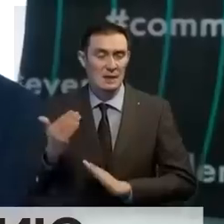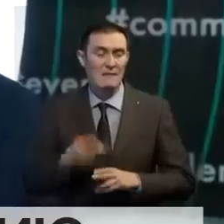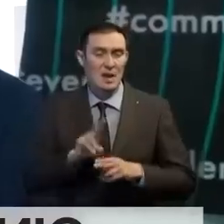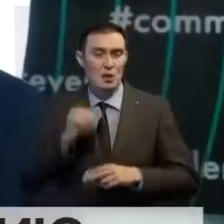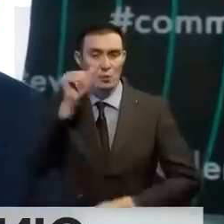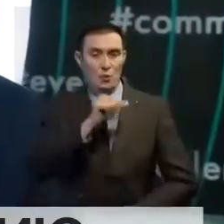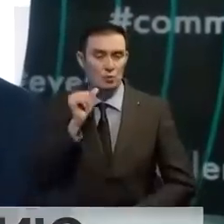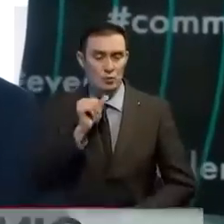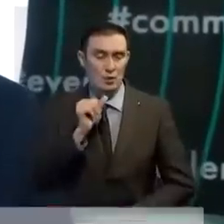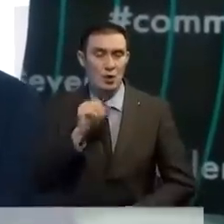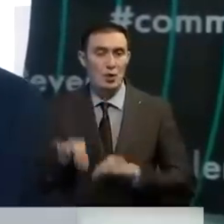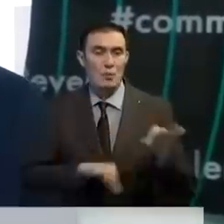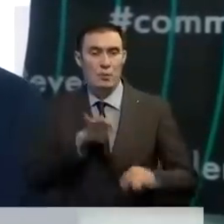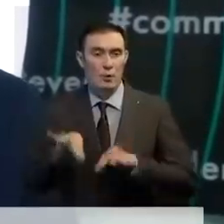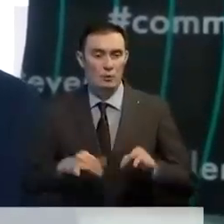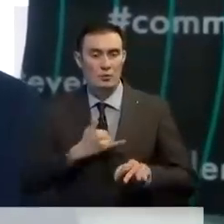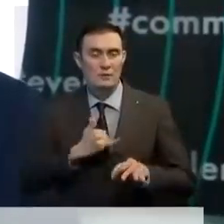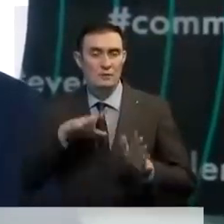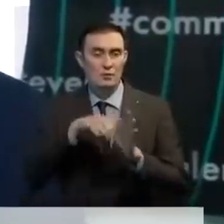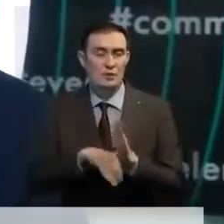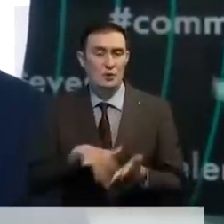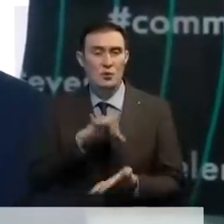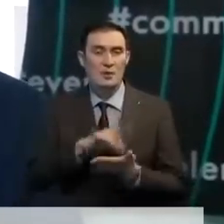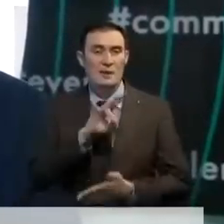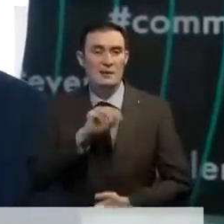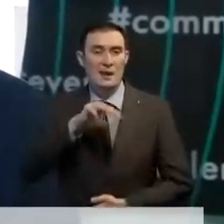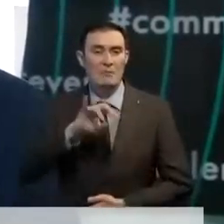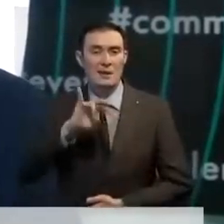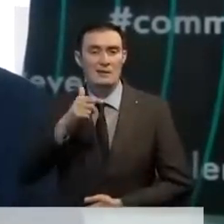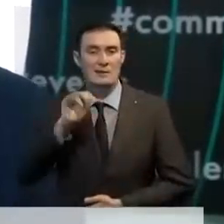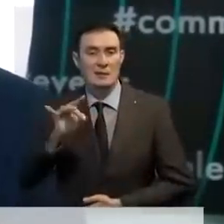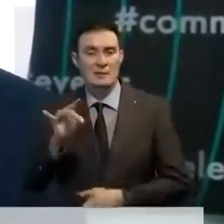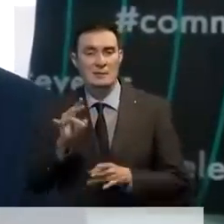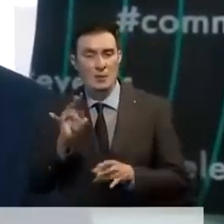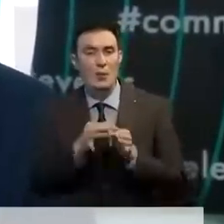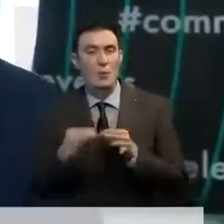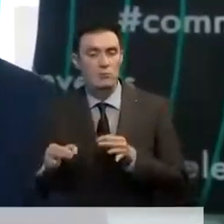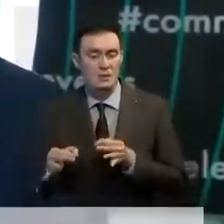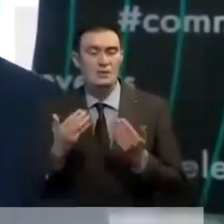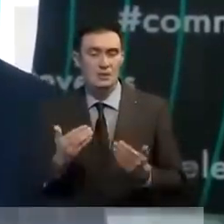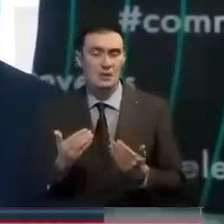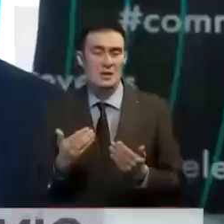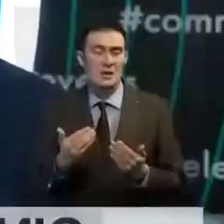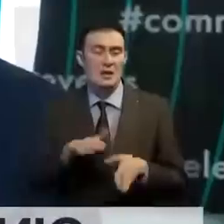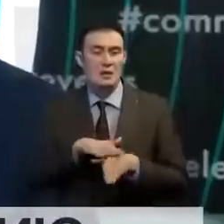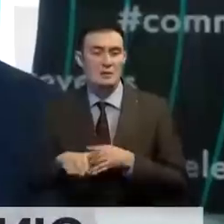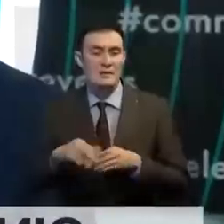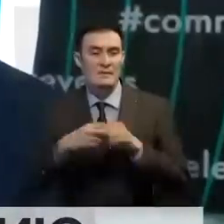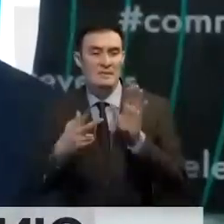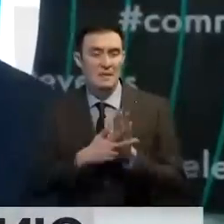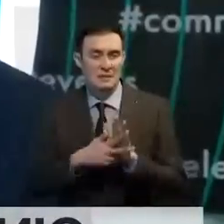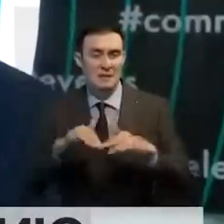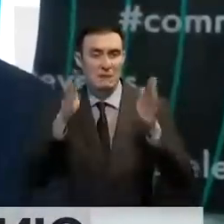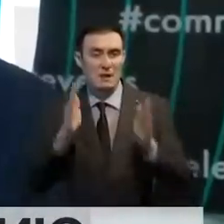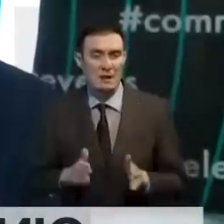году. Проект у нас заключается в городе Наманган, это Наманганская область. У нас там сейчас на данный момент реализовано 18